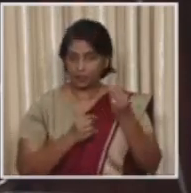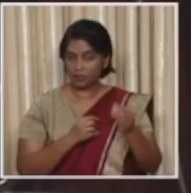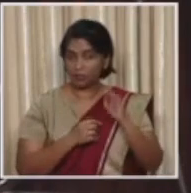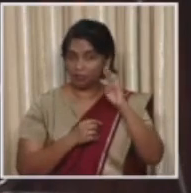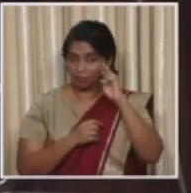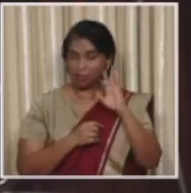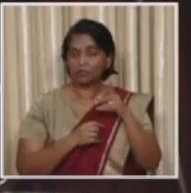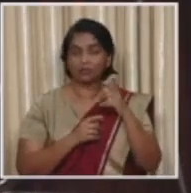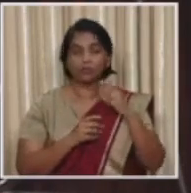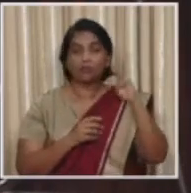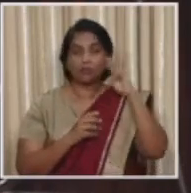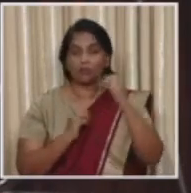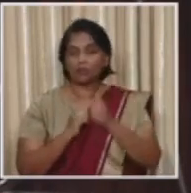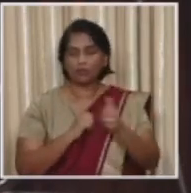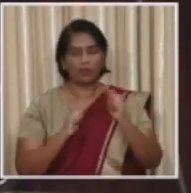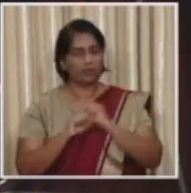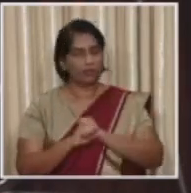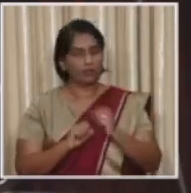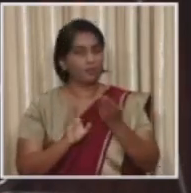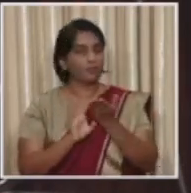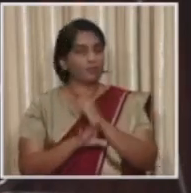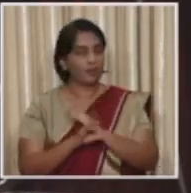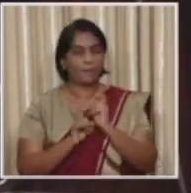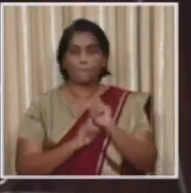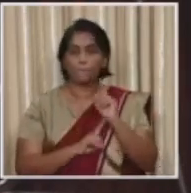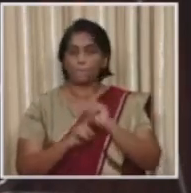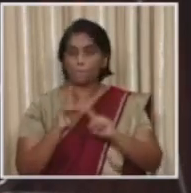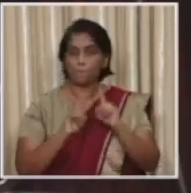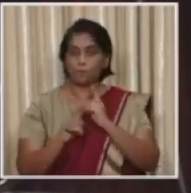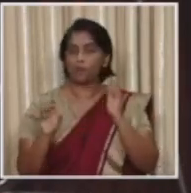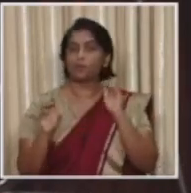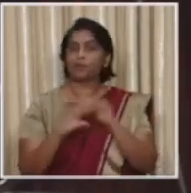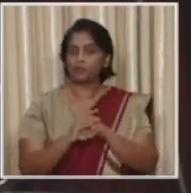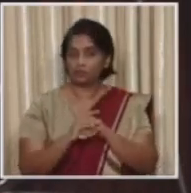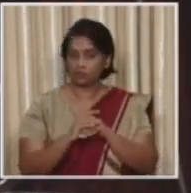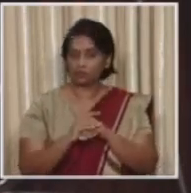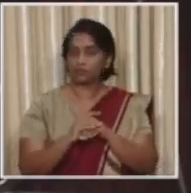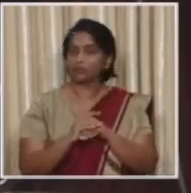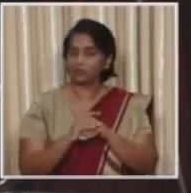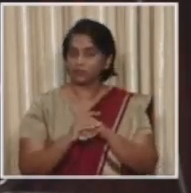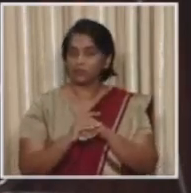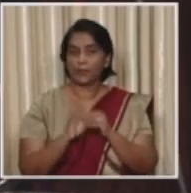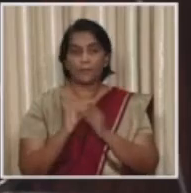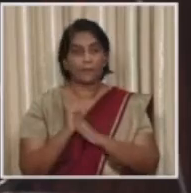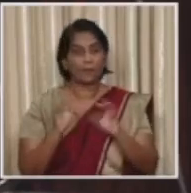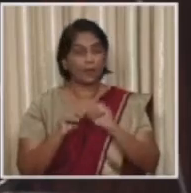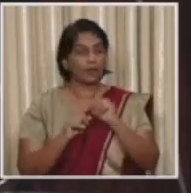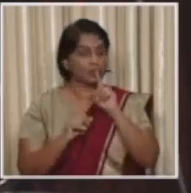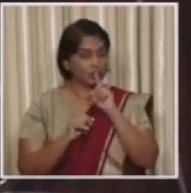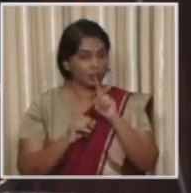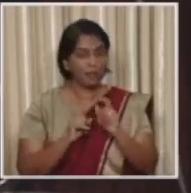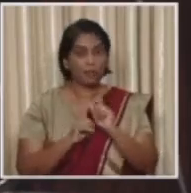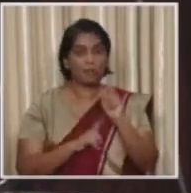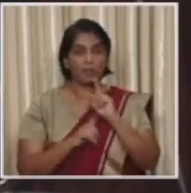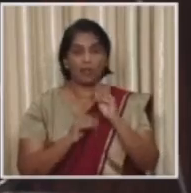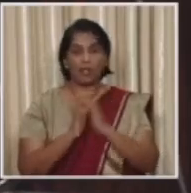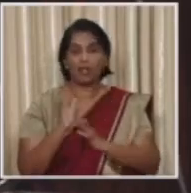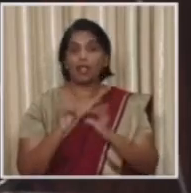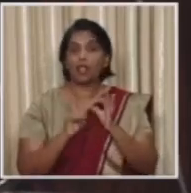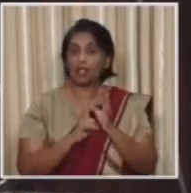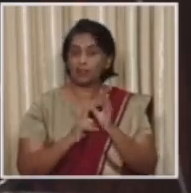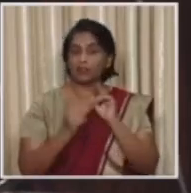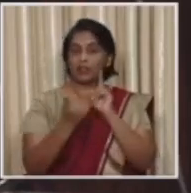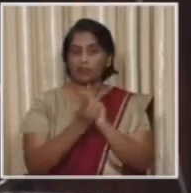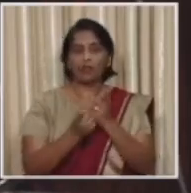ඒ ප්‍රතිඥාව ඉෂ්ට නොකර පසුගියදා පාර්ලිමේන්තුවට ඇවිල්ලා දැන් මාධ්‍යවල පළ වුණේ පාර්ලිමේන්තු මන්ත්‍රීවරුන් හම්බුණා කියලා.